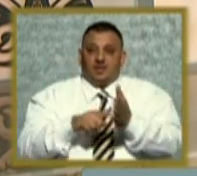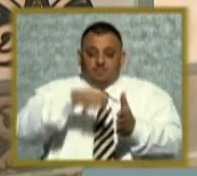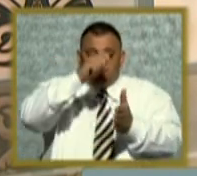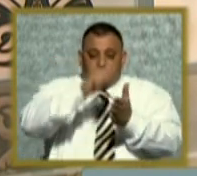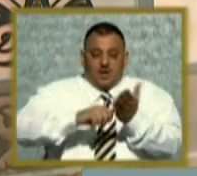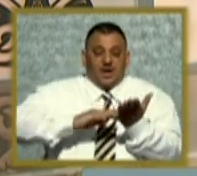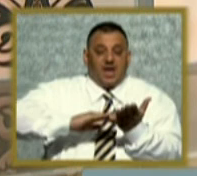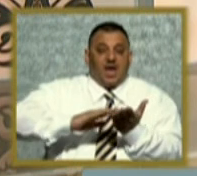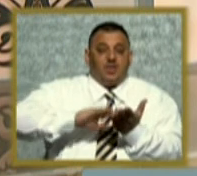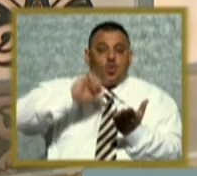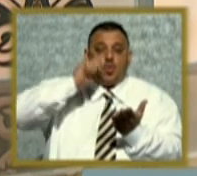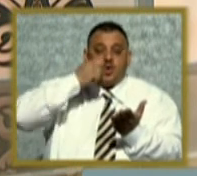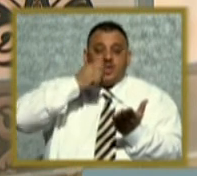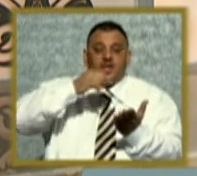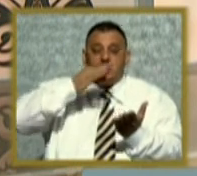أرض بأسماءكم؟